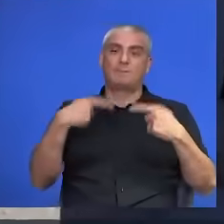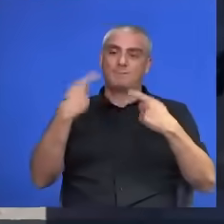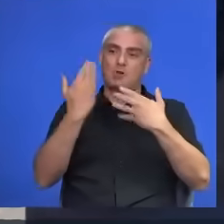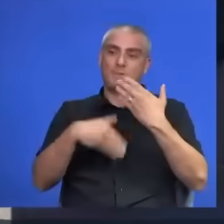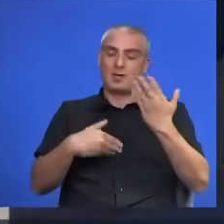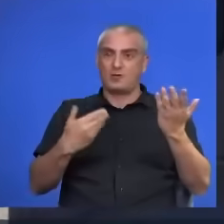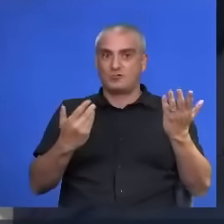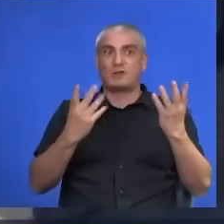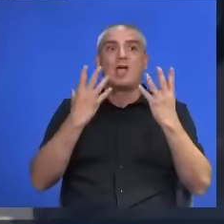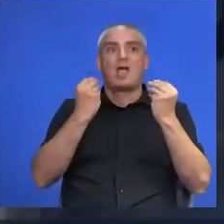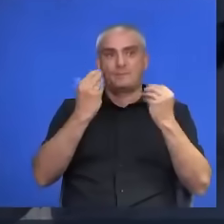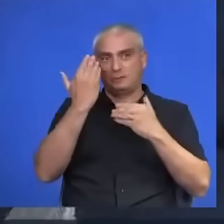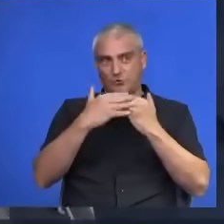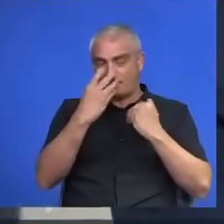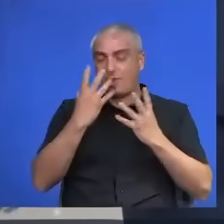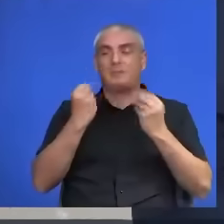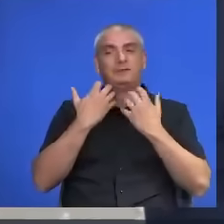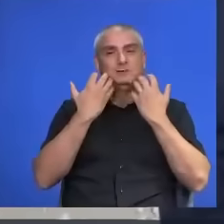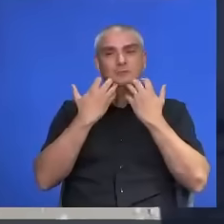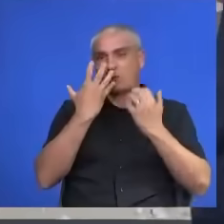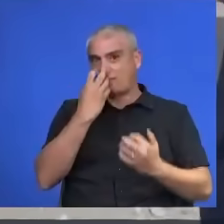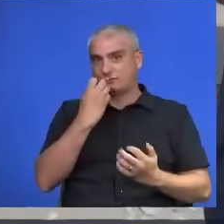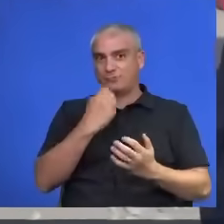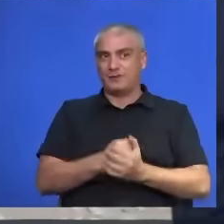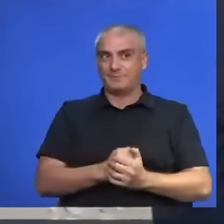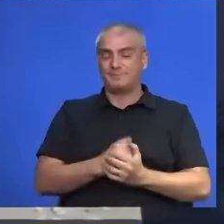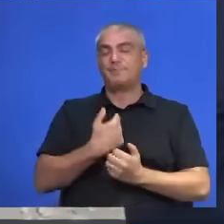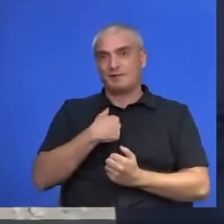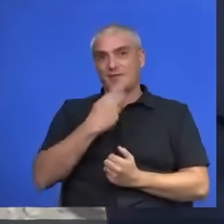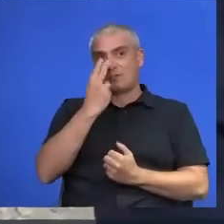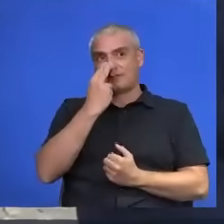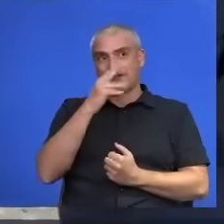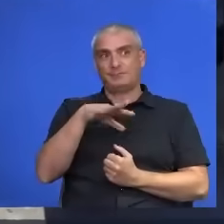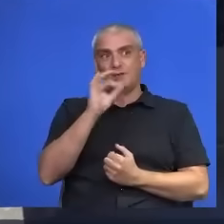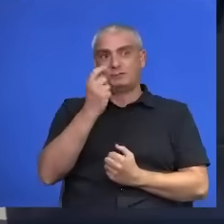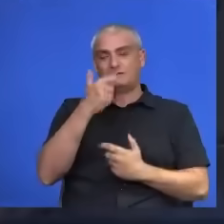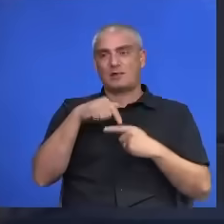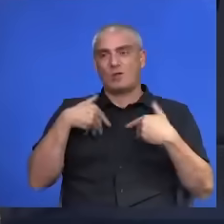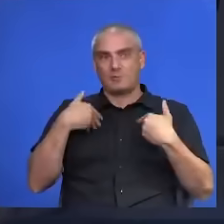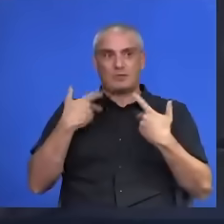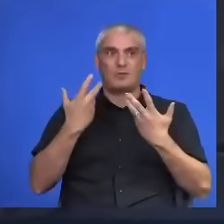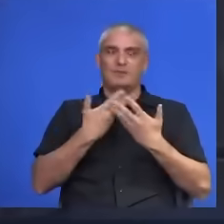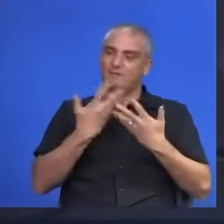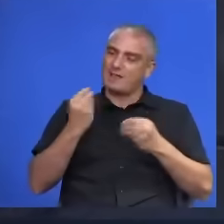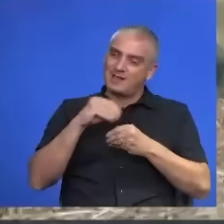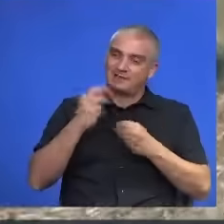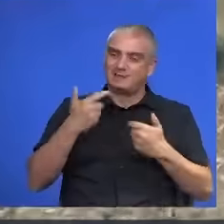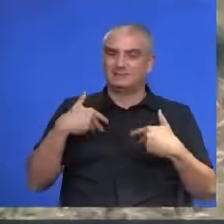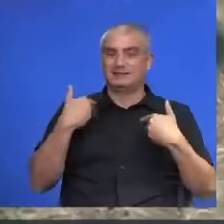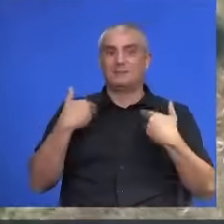סופים עצובים, הרבה סיפורים עצובים. ואנחנו מנסים למצוא קצת אופטימיות ולפזר שמחה במקום הזה, ולפעמים אנחנו